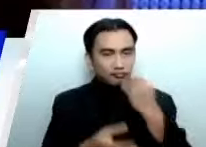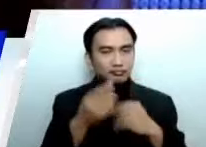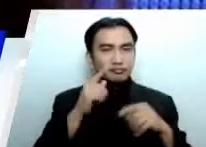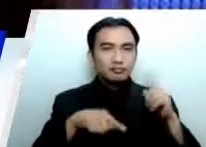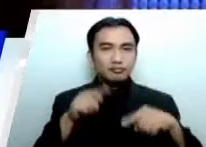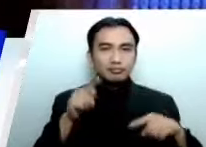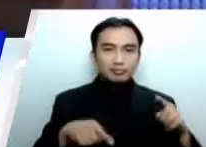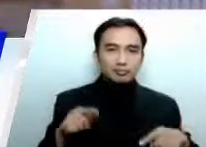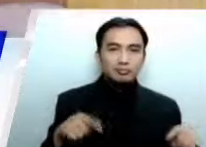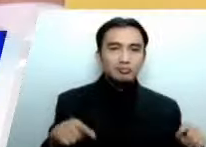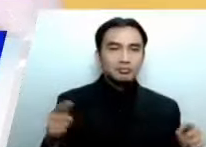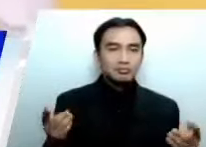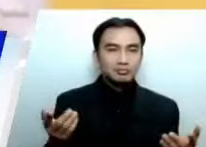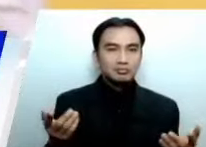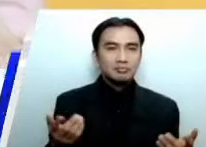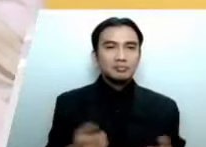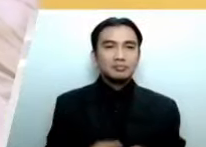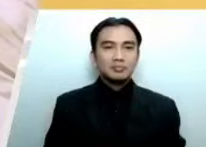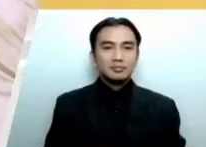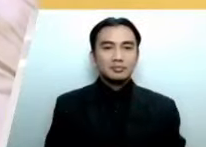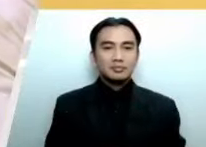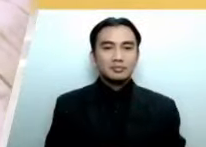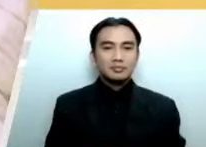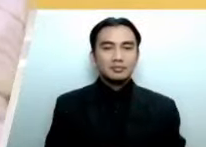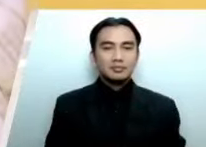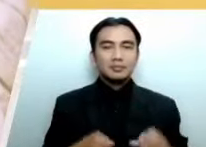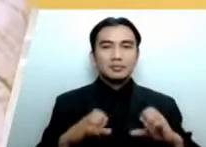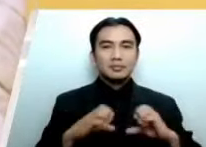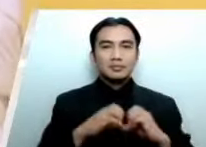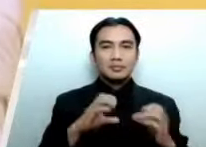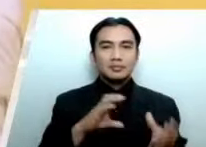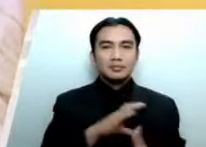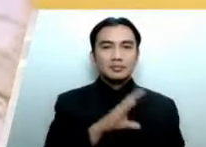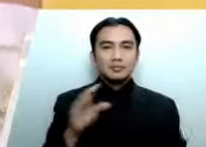Katatibayan, nagbabalita para sa GMA Integrated News.